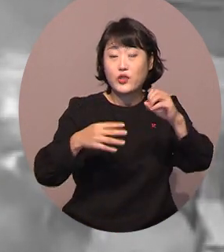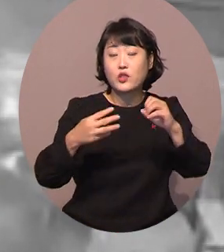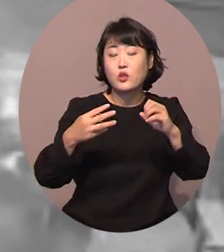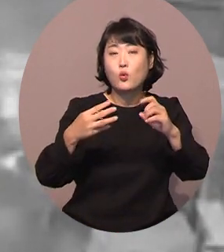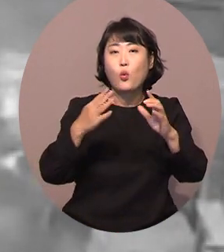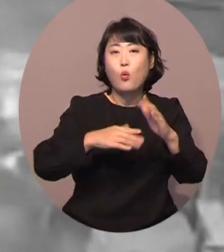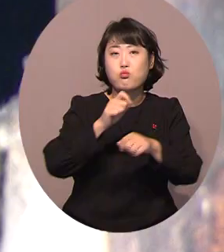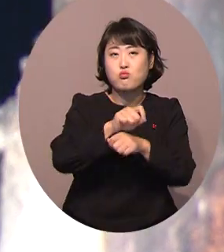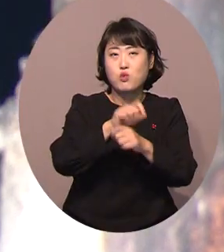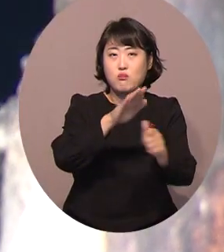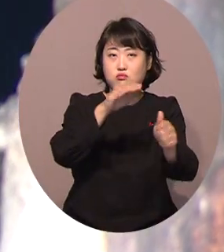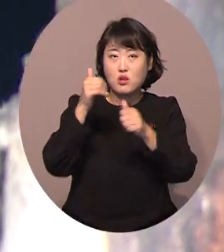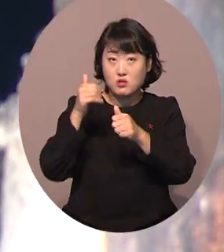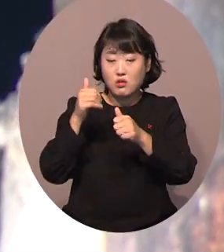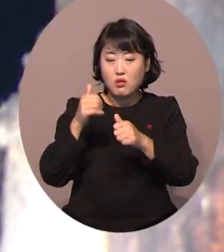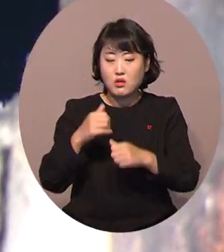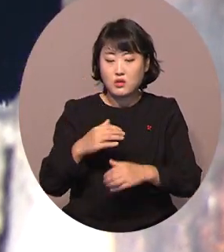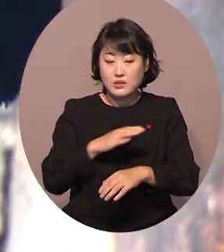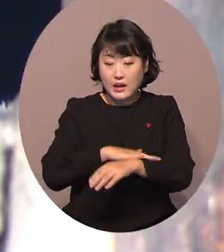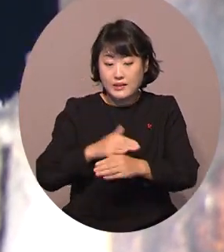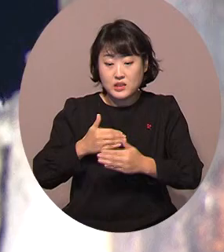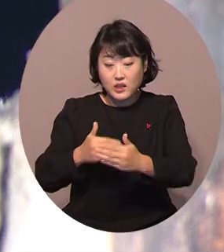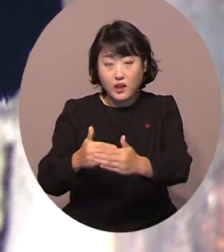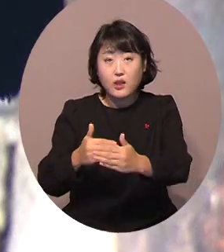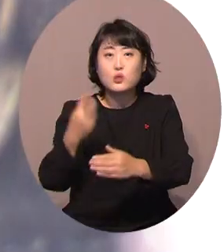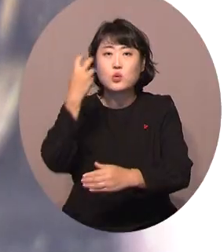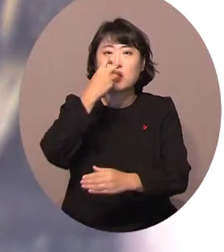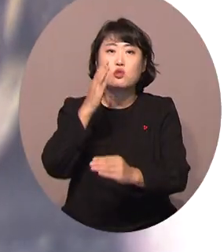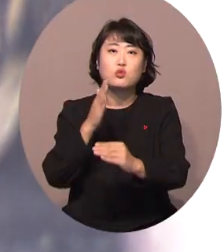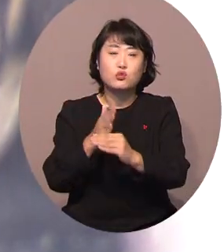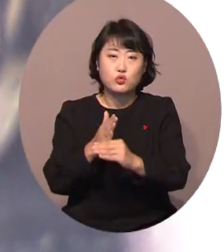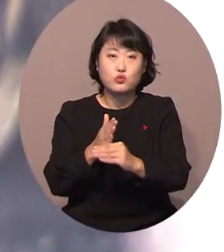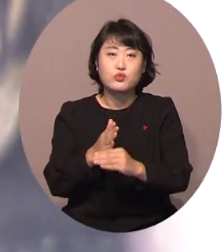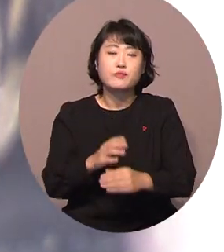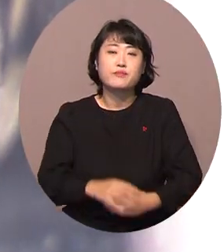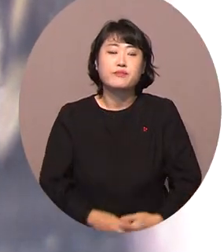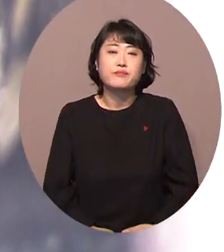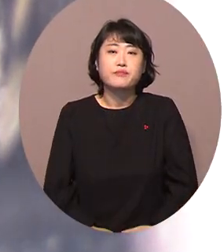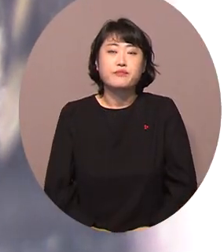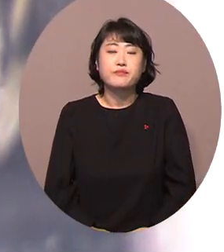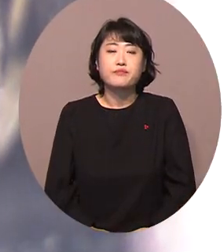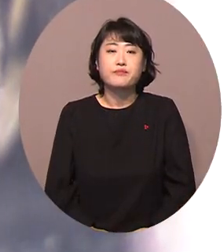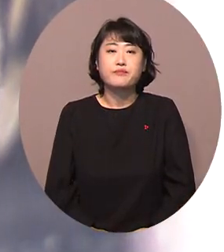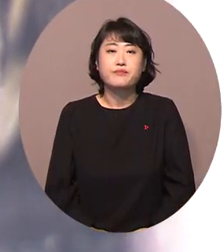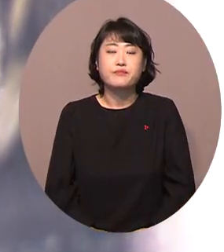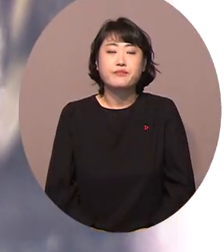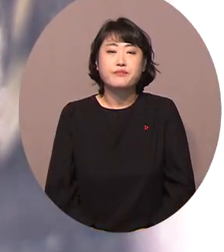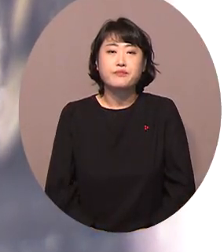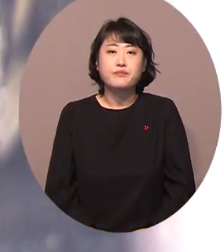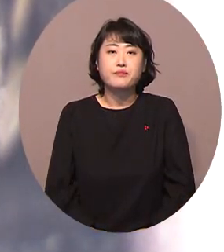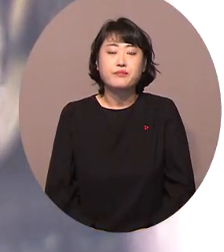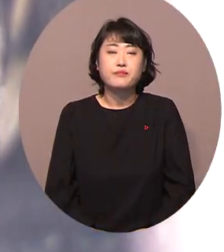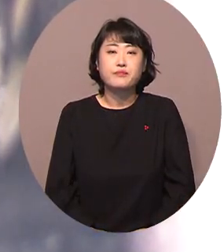안전 점검과 보안 조치를 제대로 진행했는지 조사하는 것으로 알려졌습니다 MBC 뉴스 김태욱입니다